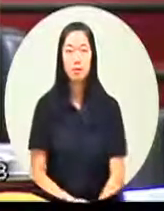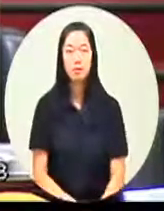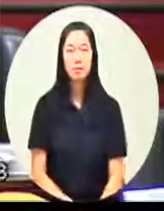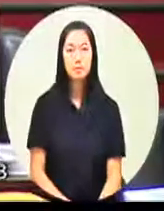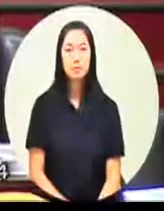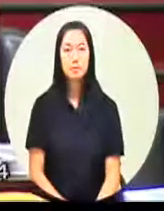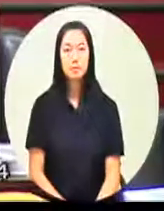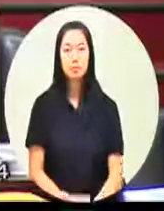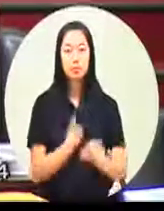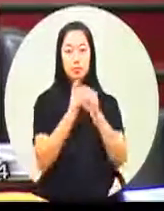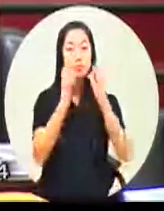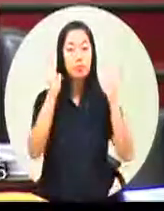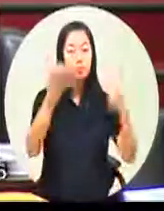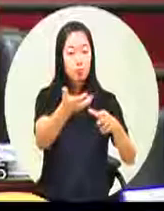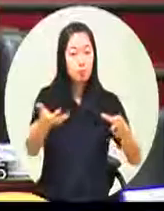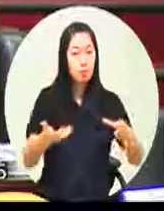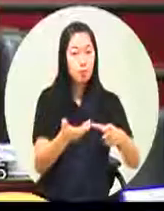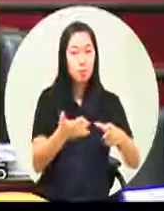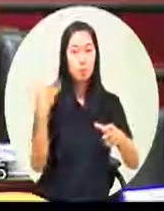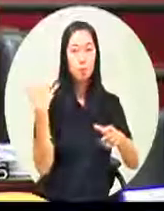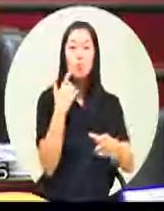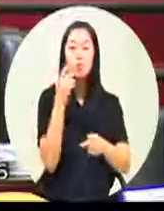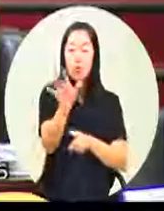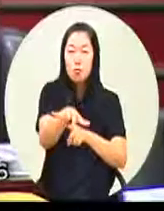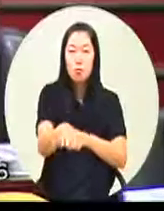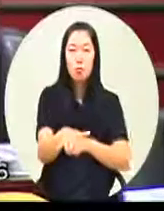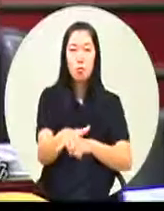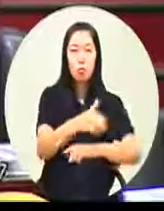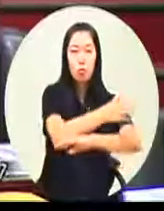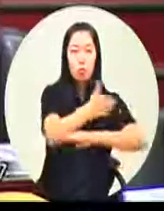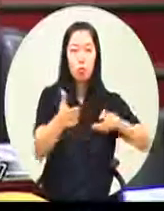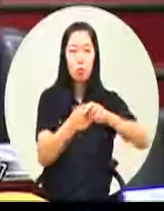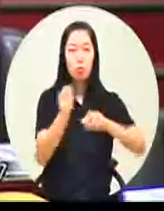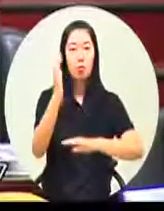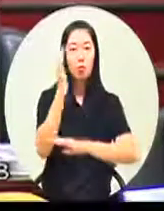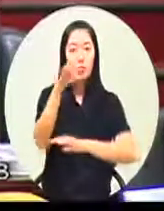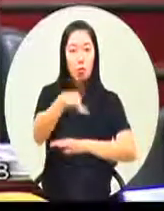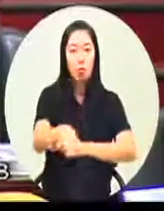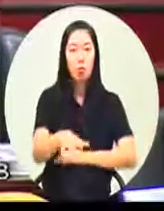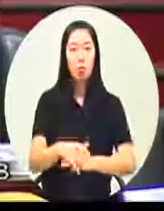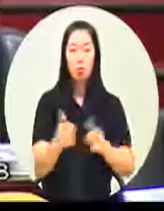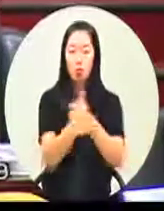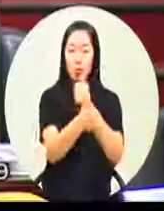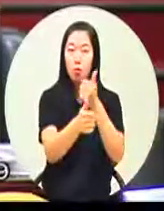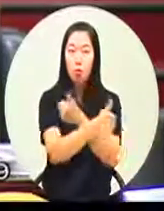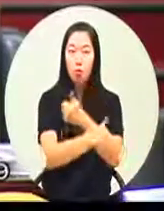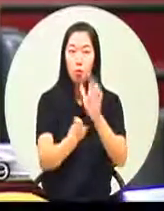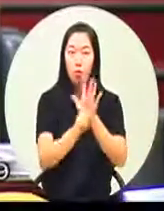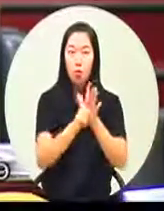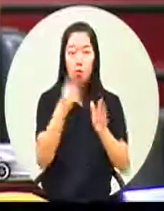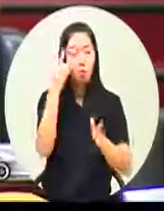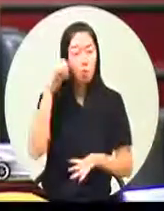中政府当时美浓政工所美浓政民代表会为什么会做这样的建议？